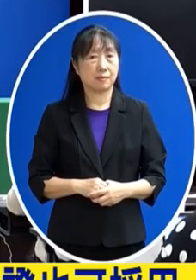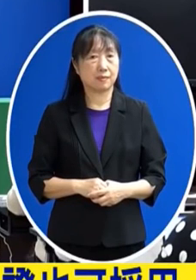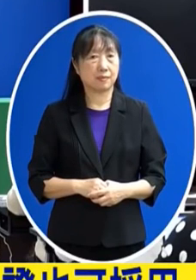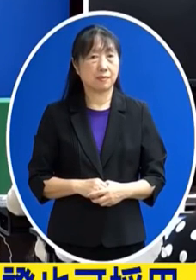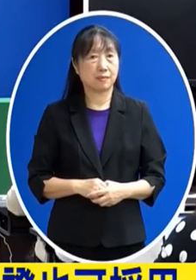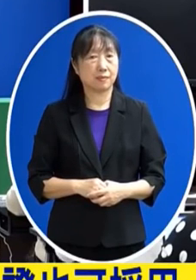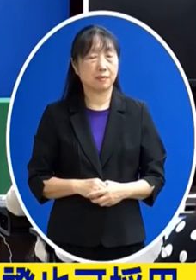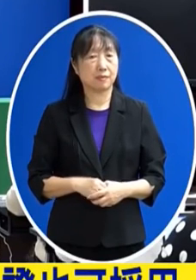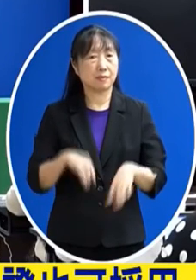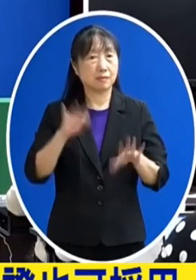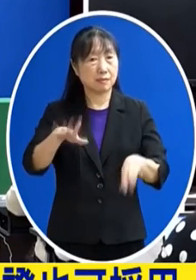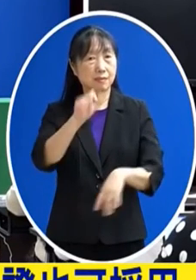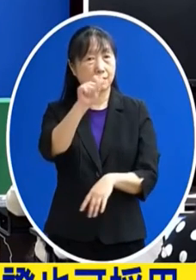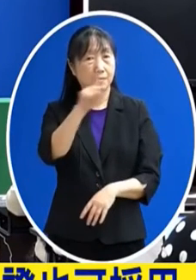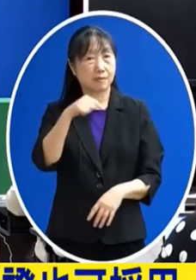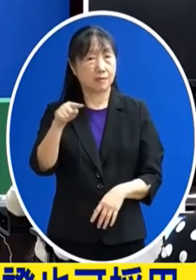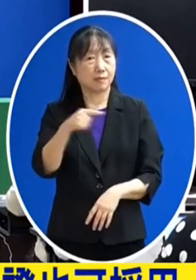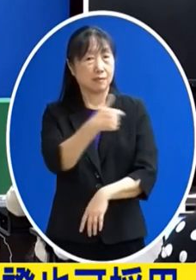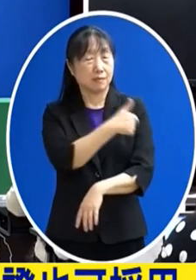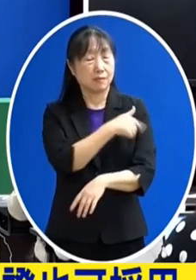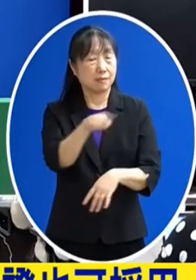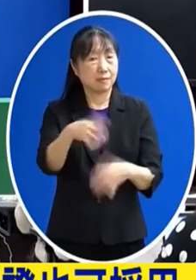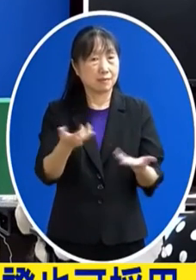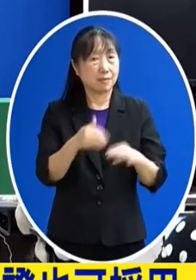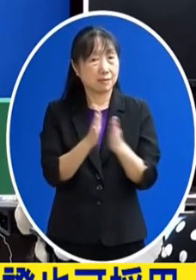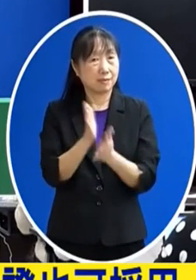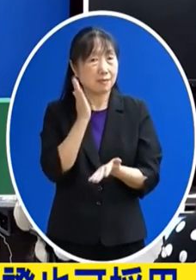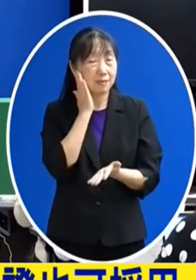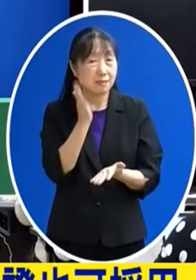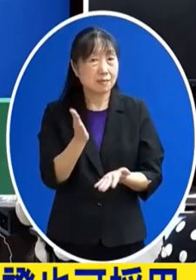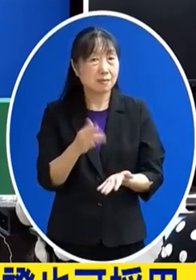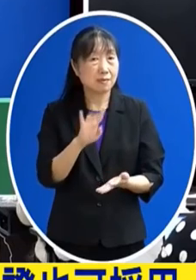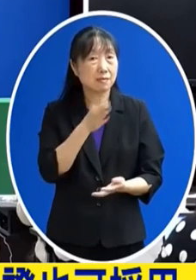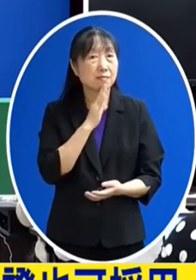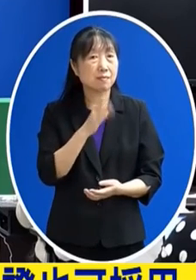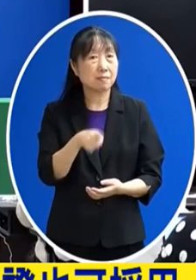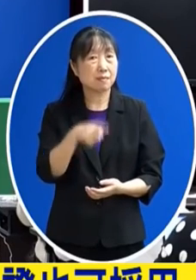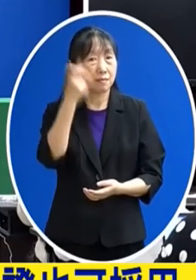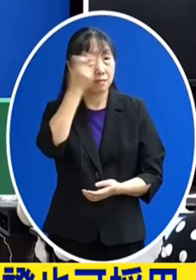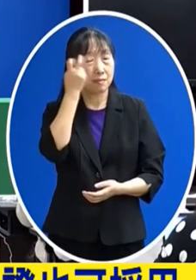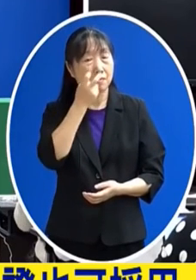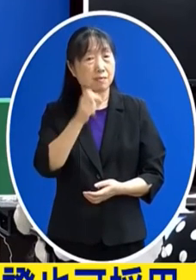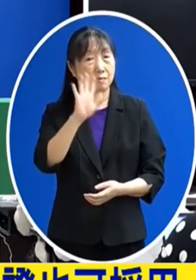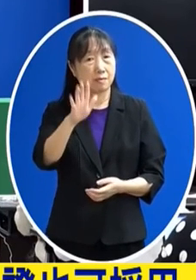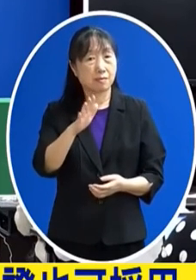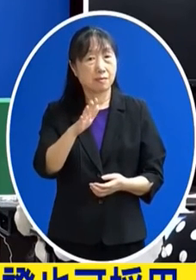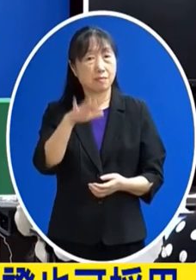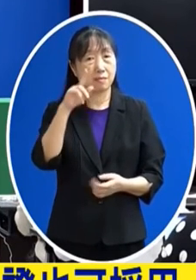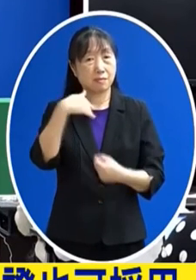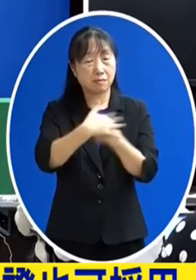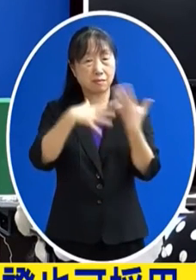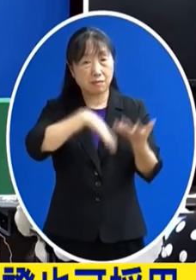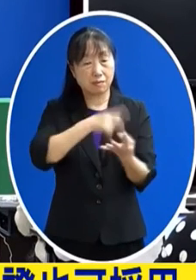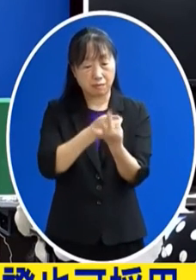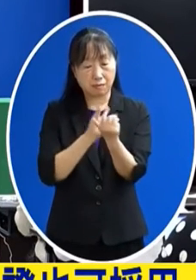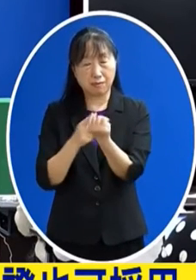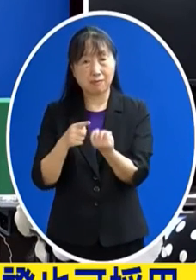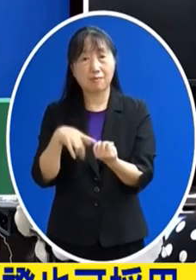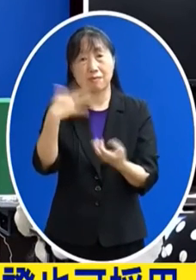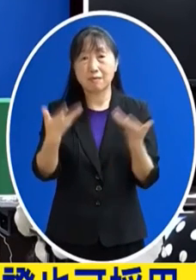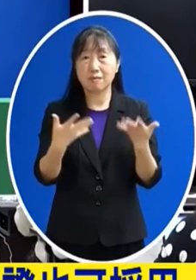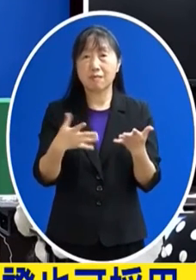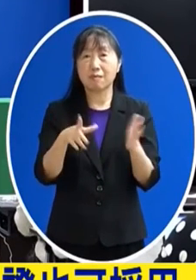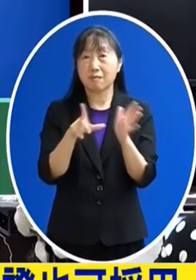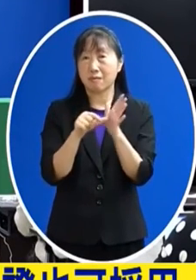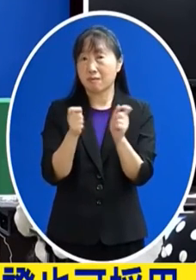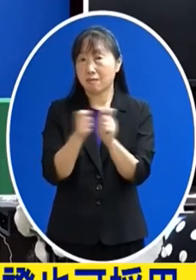部长，您刚才提到说我们目前 AZ 疫苗检验封监都很顺利，那后来有确定说可能检验包括哪些项目，可能会花多久的时间，预计有